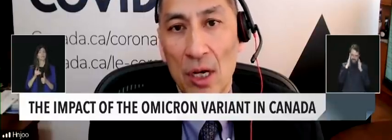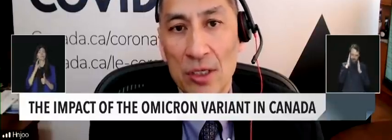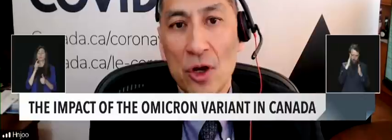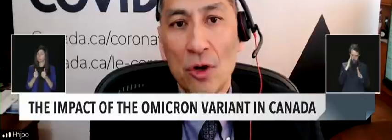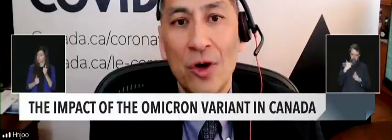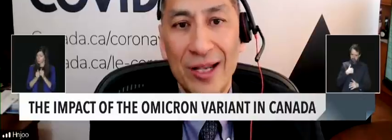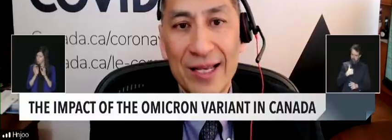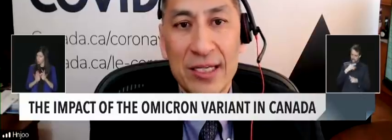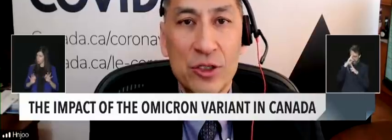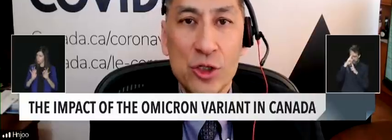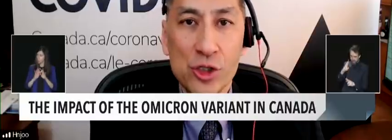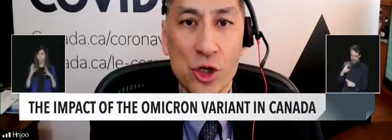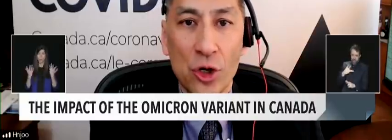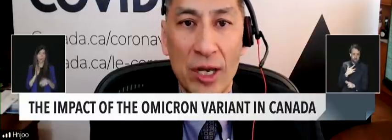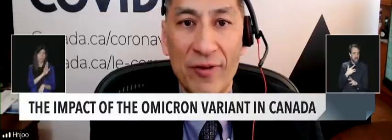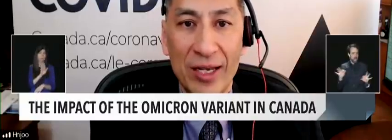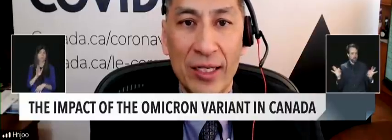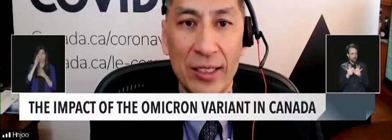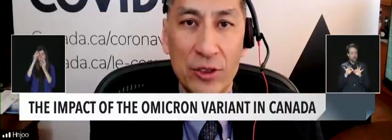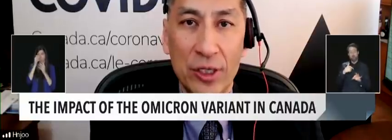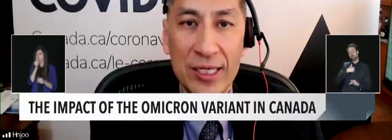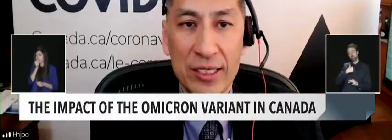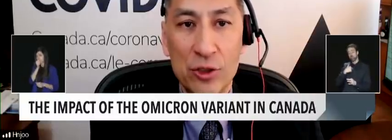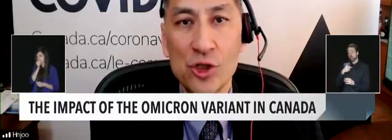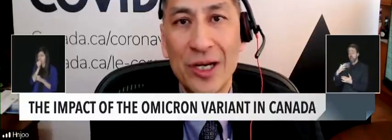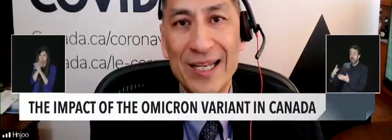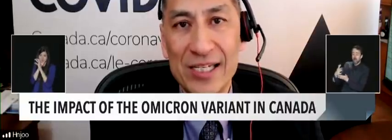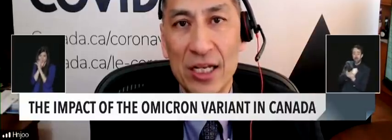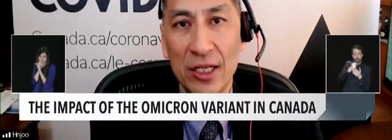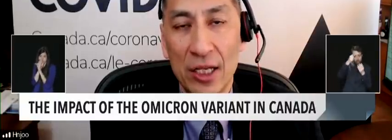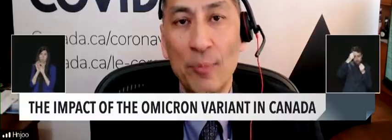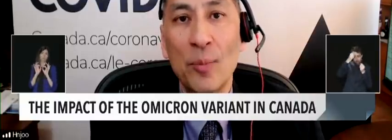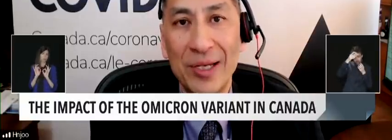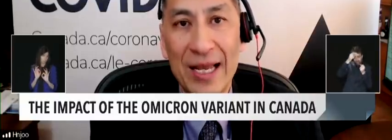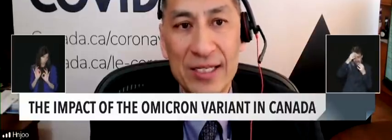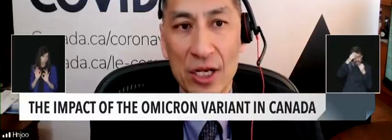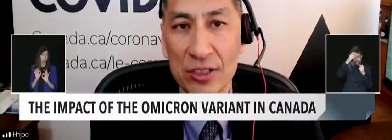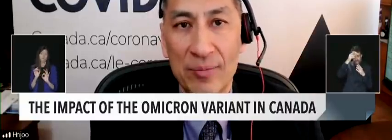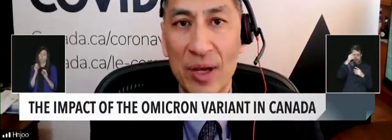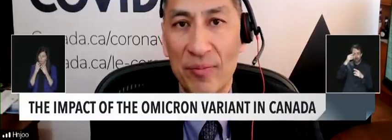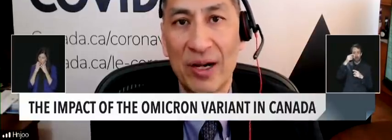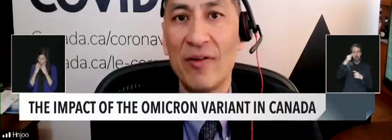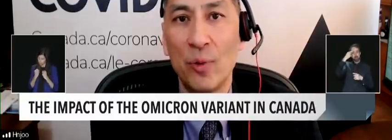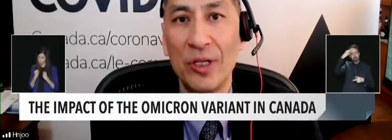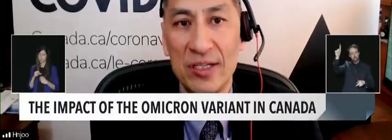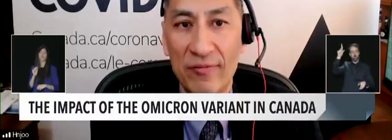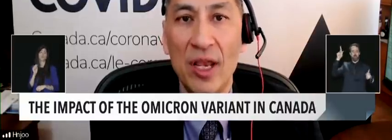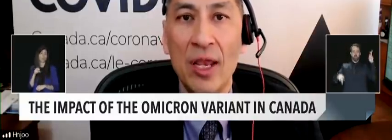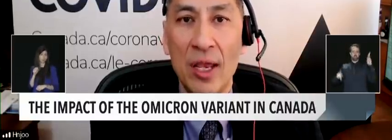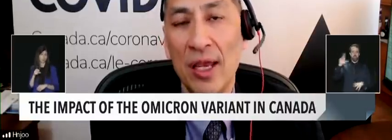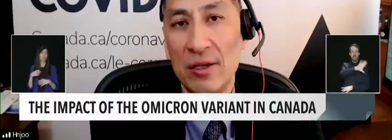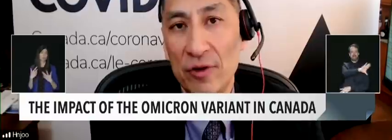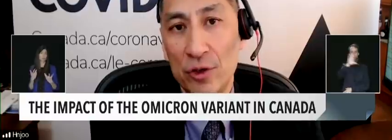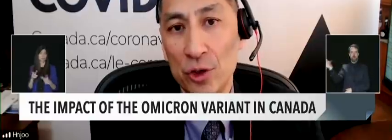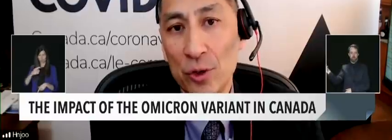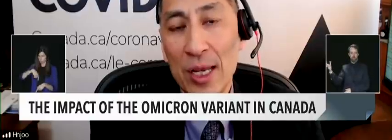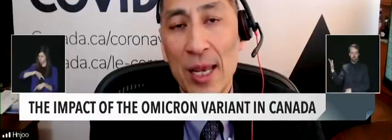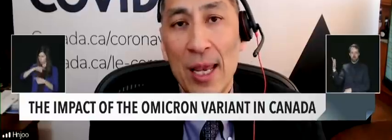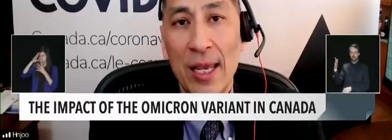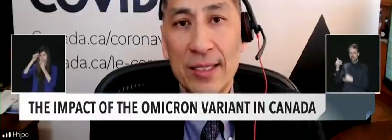important. Ce qu'on collecte,'est toujours avec les données, c'est toujours à l'échelle de la population. Ce n pas vraiment pour les